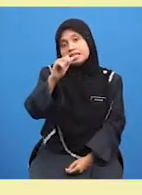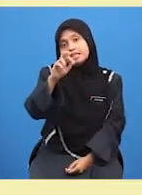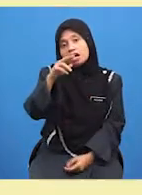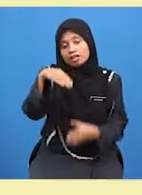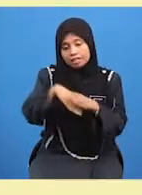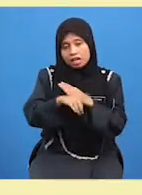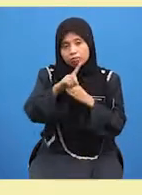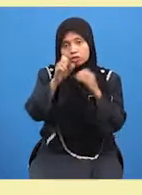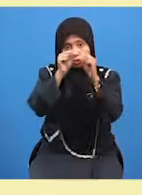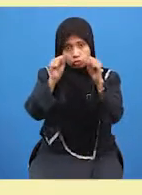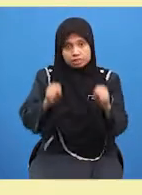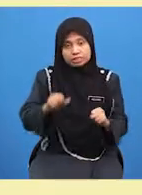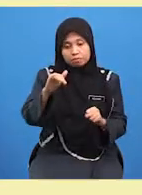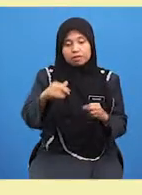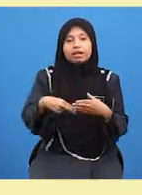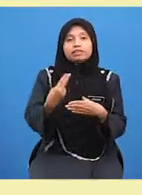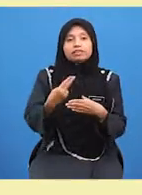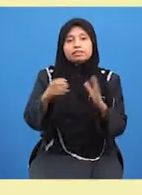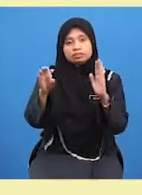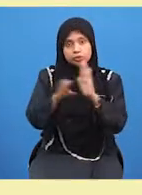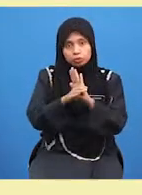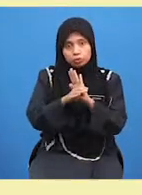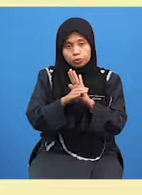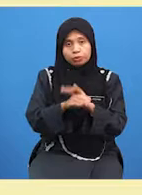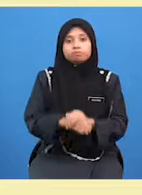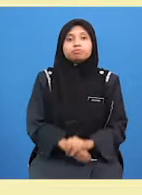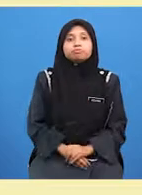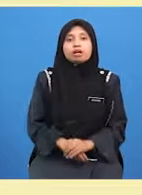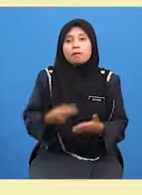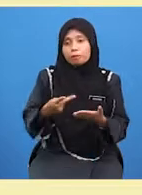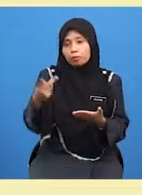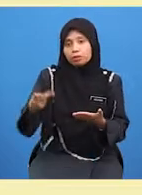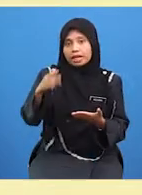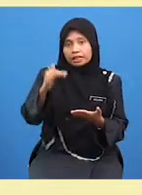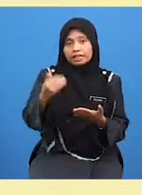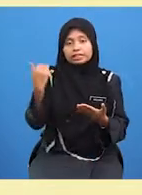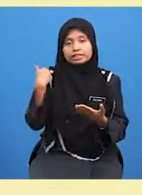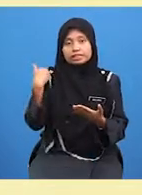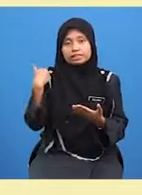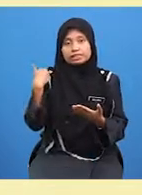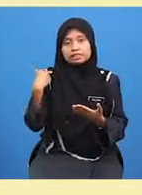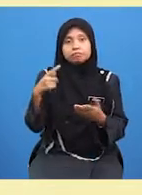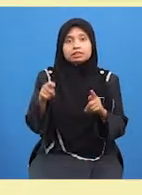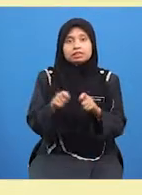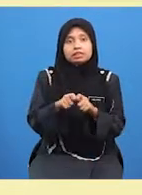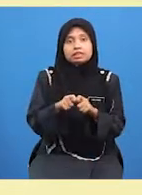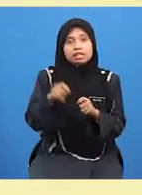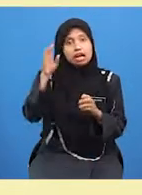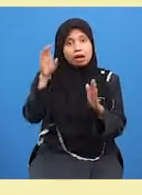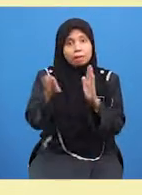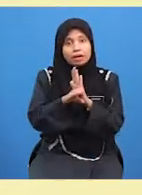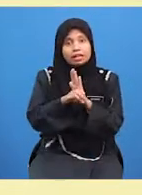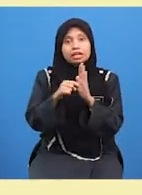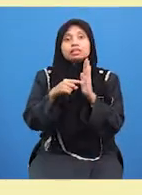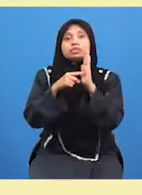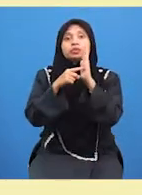suatu sistem yang dihasilkan. Contoh bagi reka bentuk produk elektronik adalah seperti